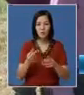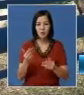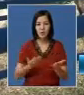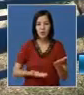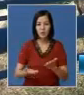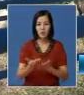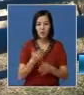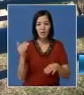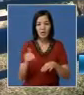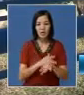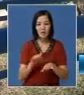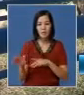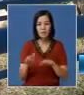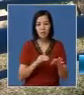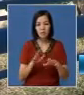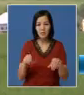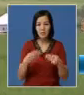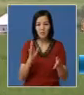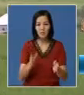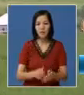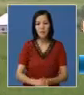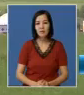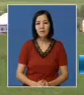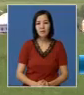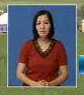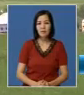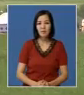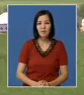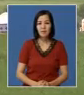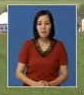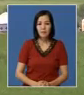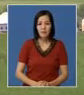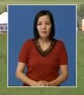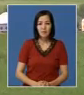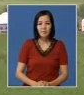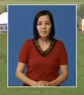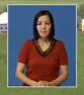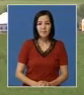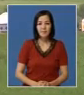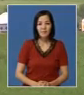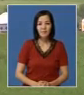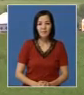қаражат қайырымдылық шараларына жұмсалмақ. Медет Жұмабай, Әсет Дүйсен, Жетісу телеарнасы.